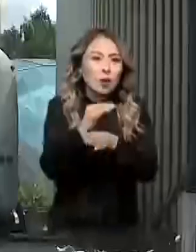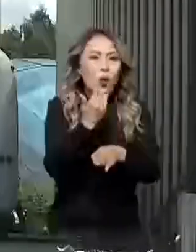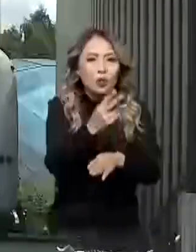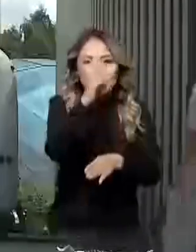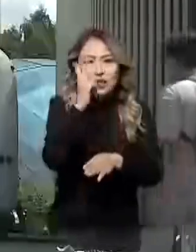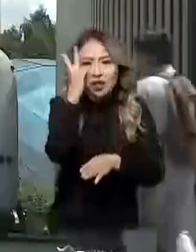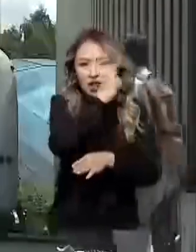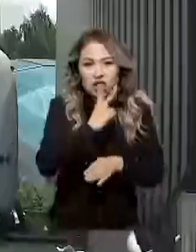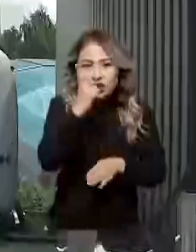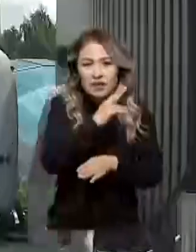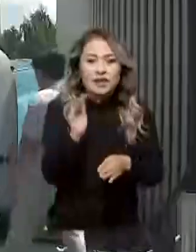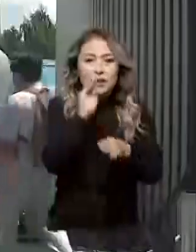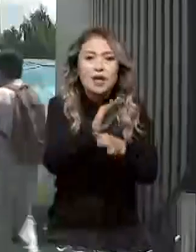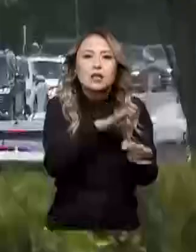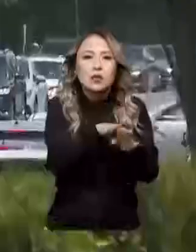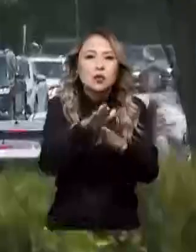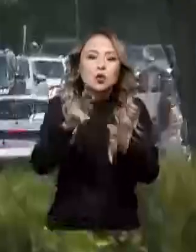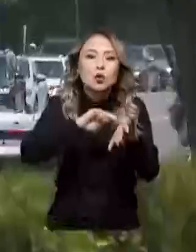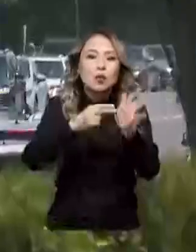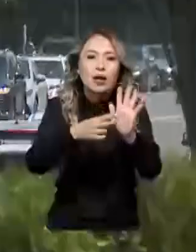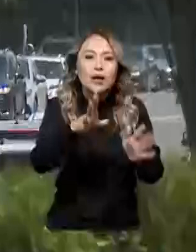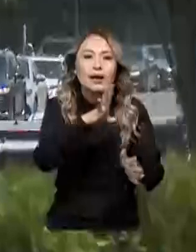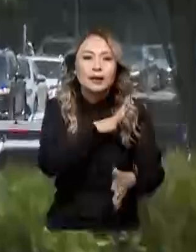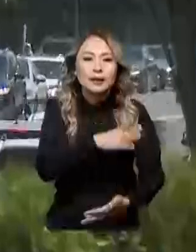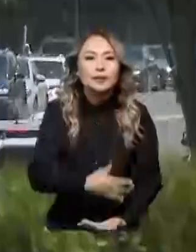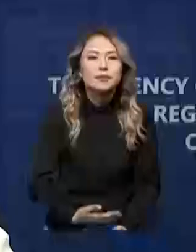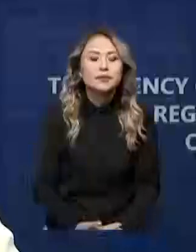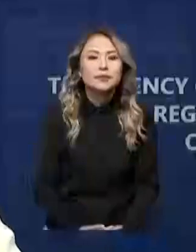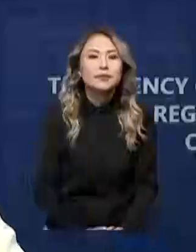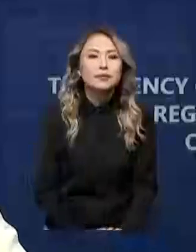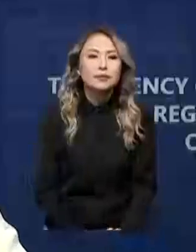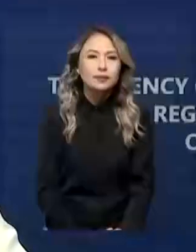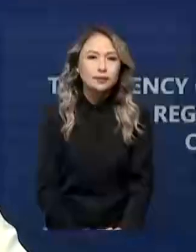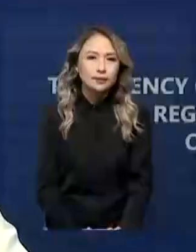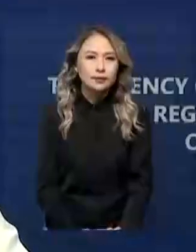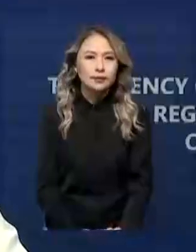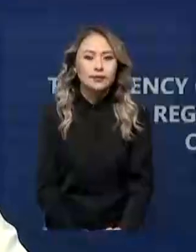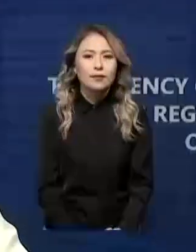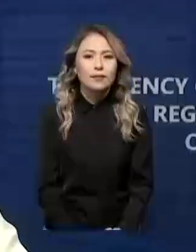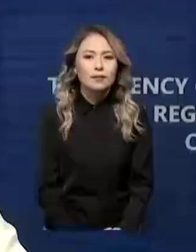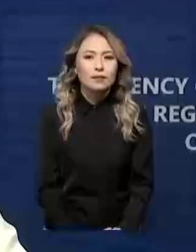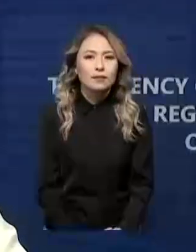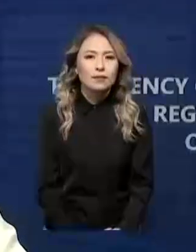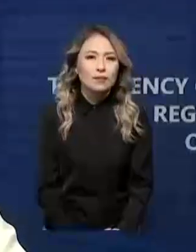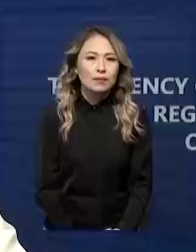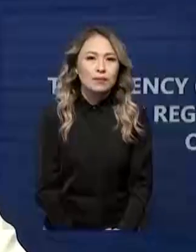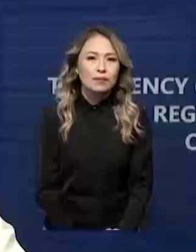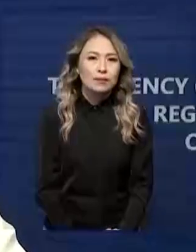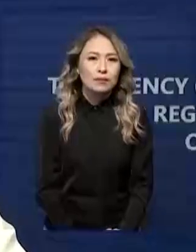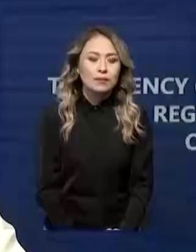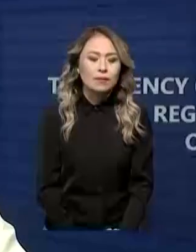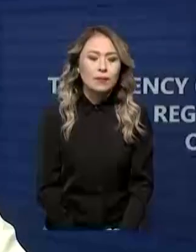енгізілмек. Оны осы 2 жылда іске асыру жоспарланған. Было проведено независимое